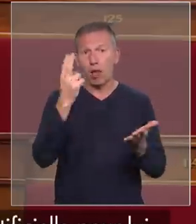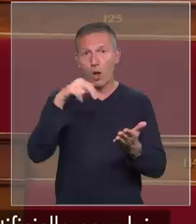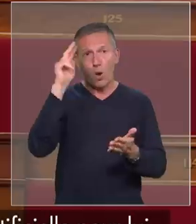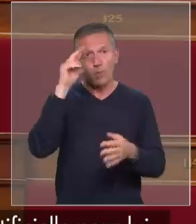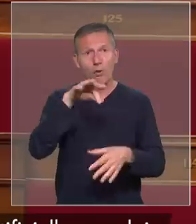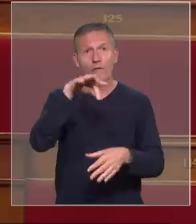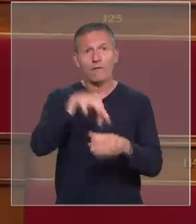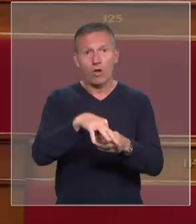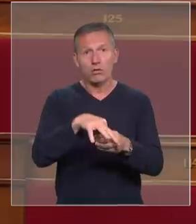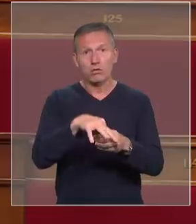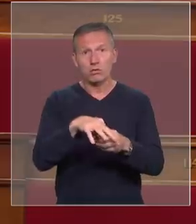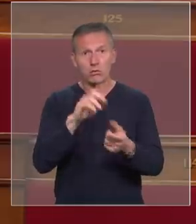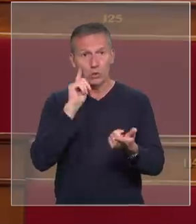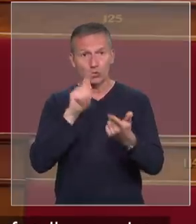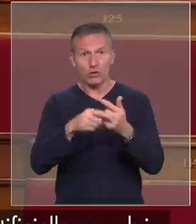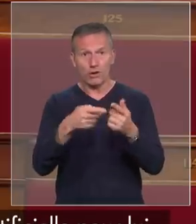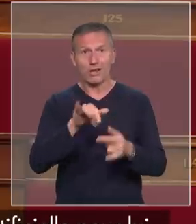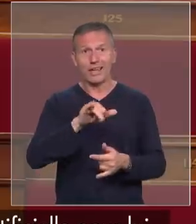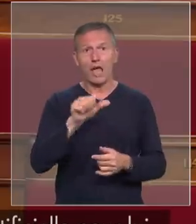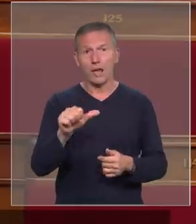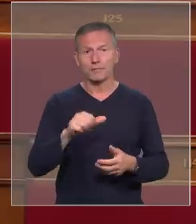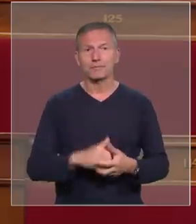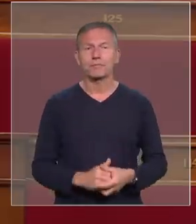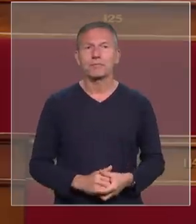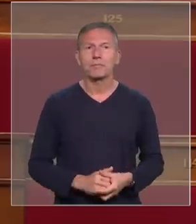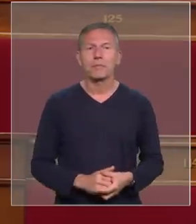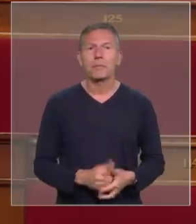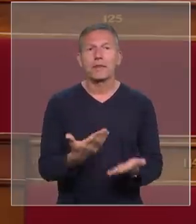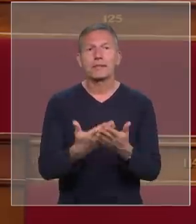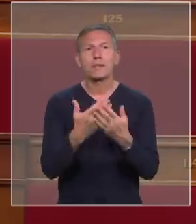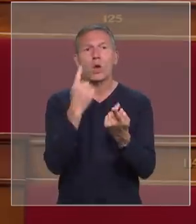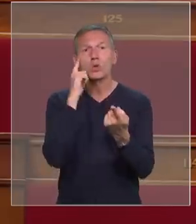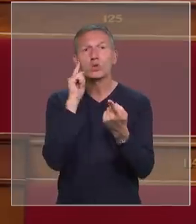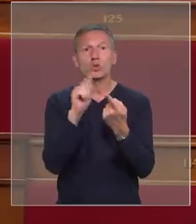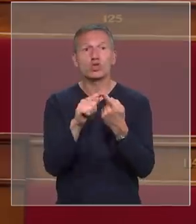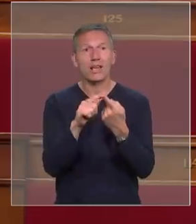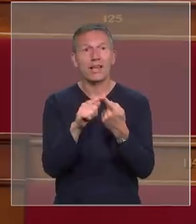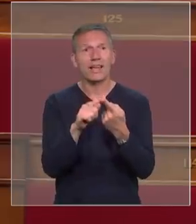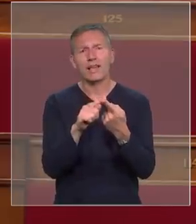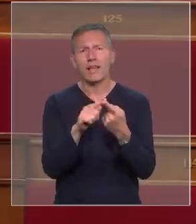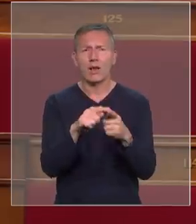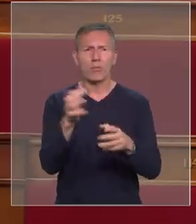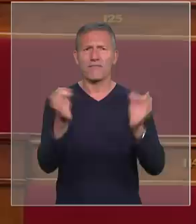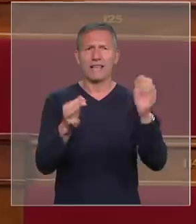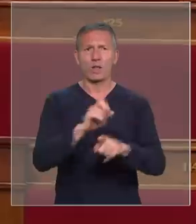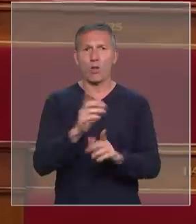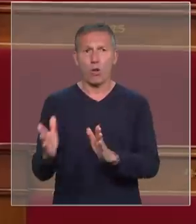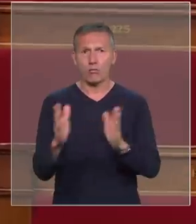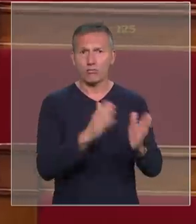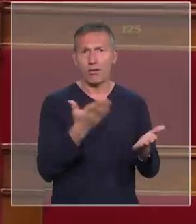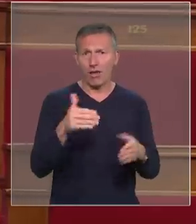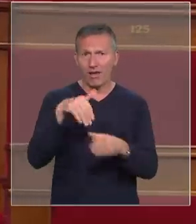vote à faire sur le sujet. C'est un sujet qui ne relève pas ou qui ne relève plus de la science-fiction, mais de la